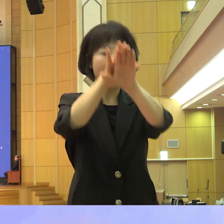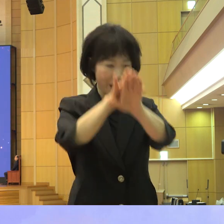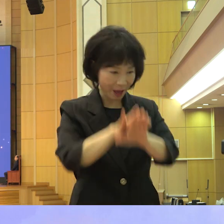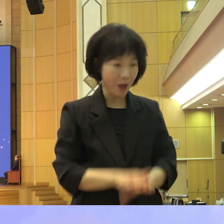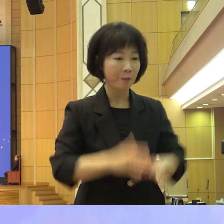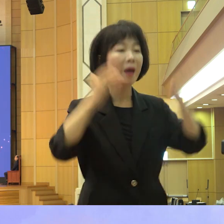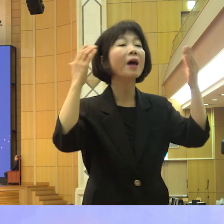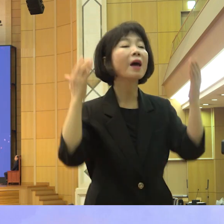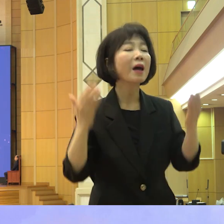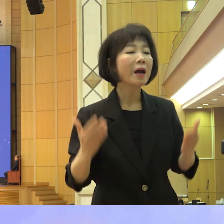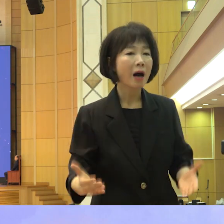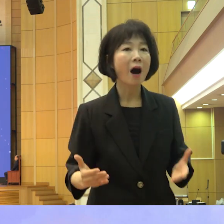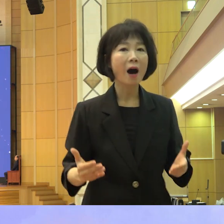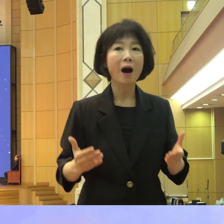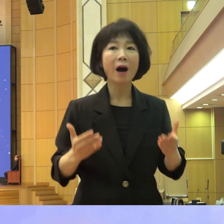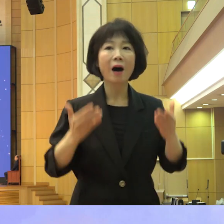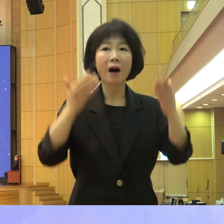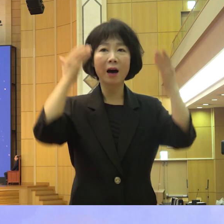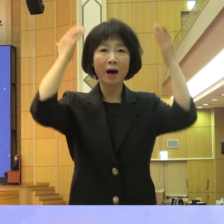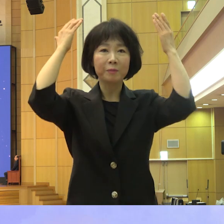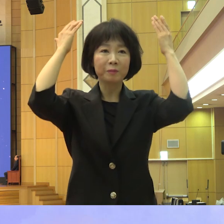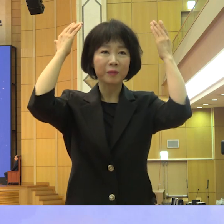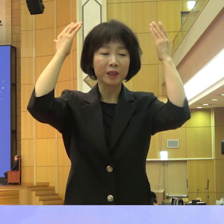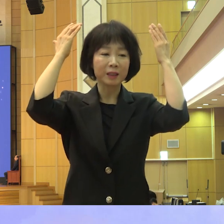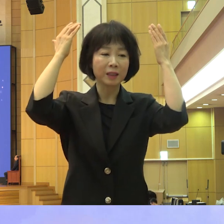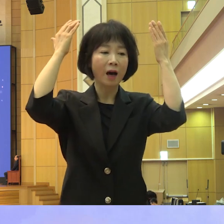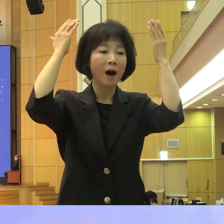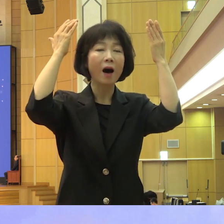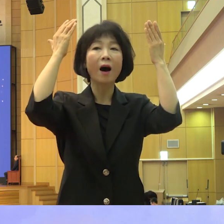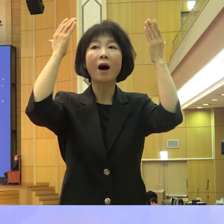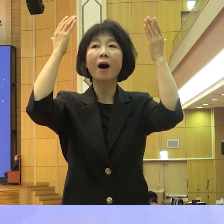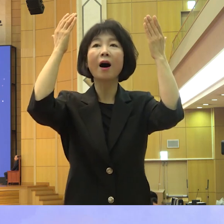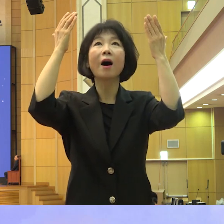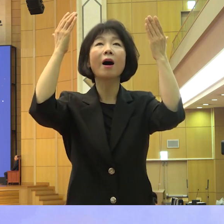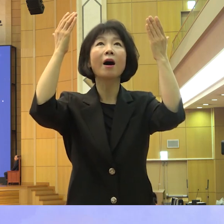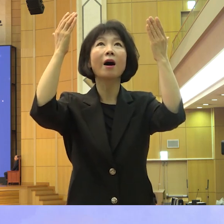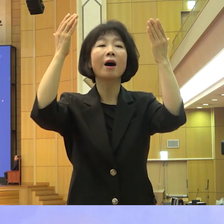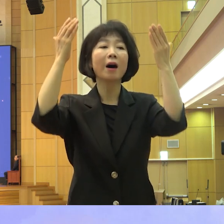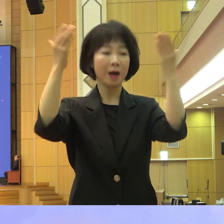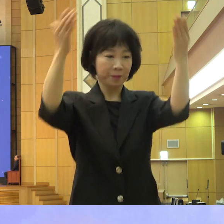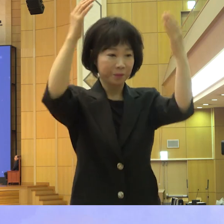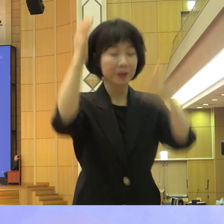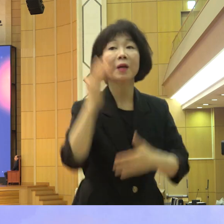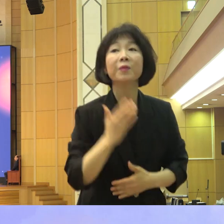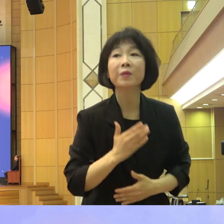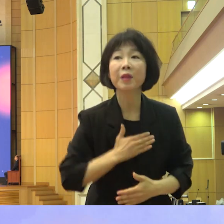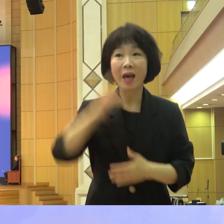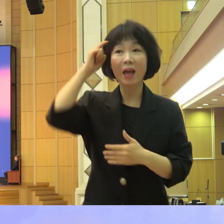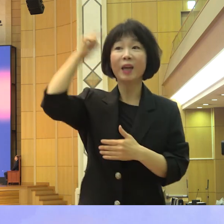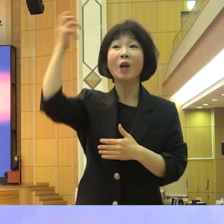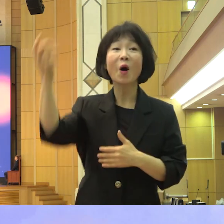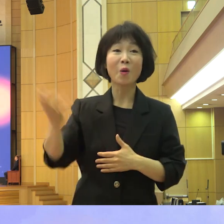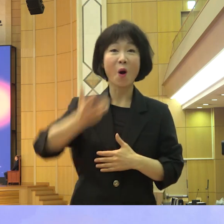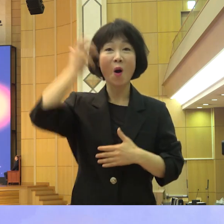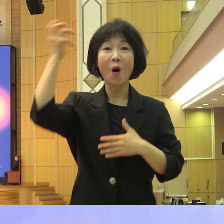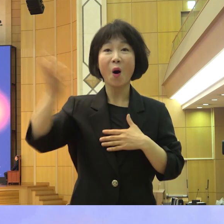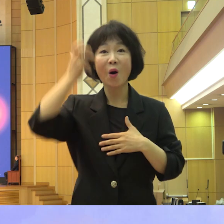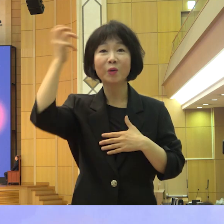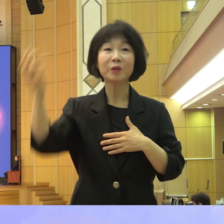하나님을 예배. 찬양합니다. 내 영혼 거룩한 은혜를 향하여,